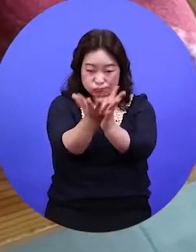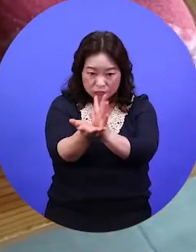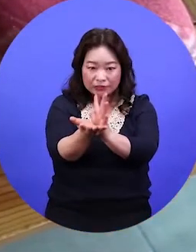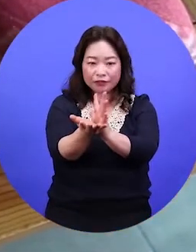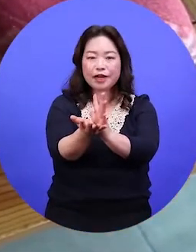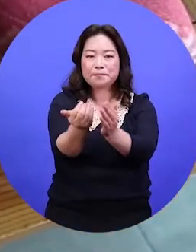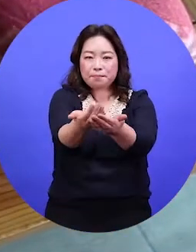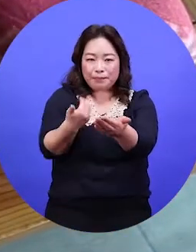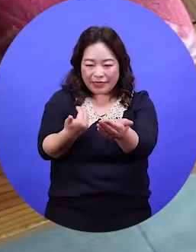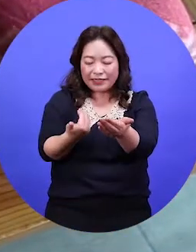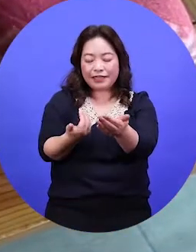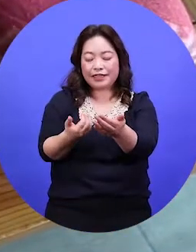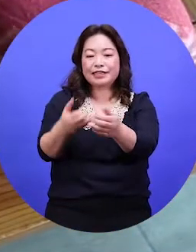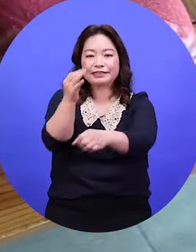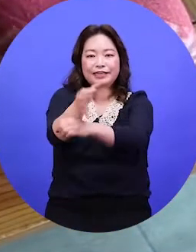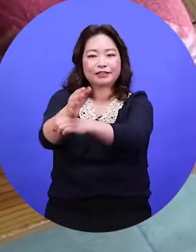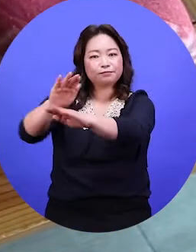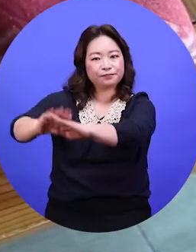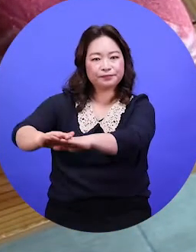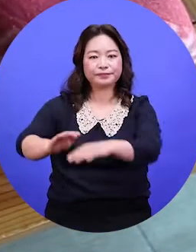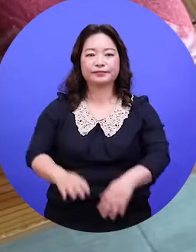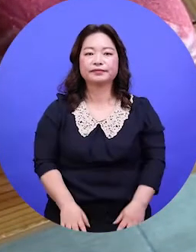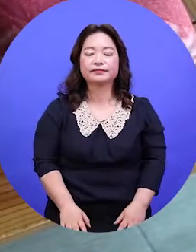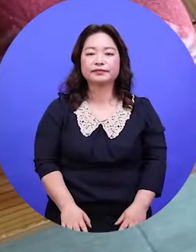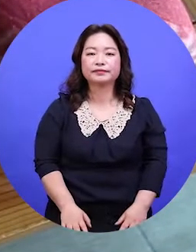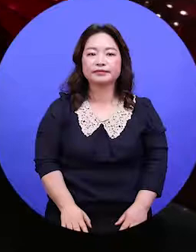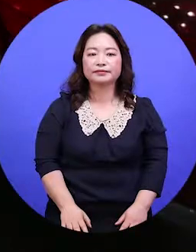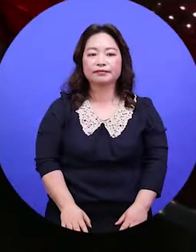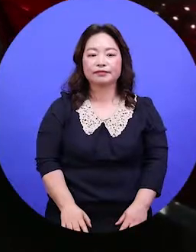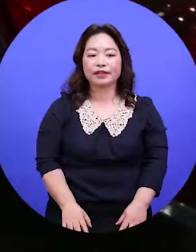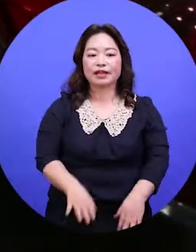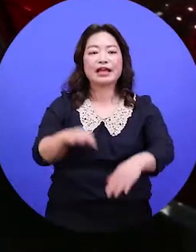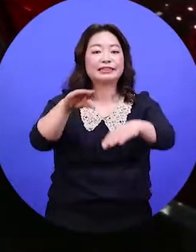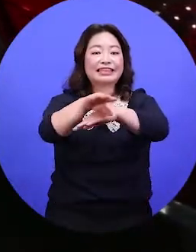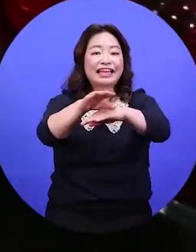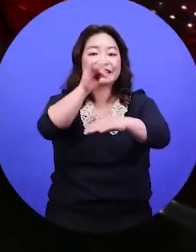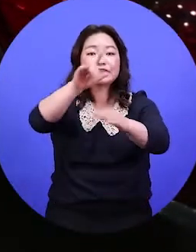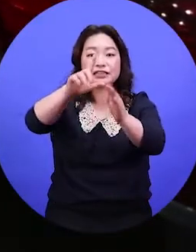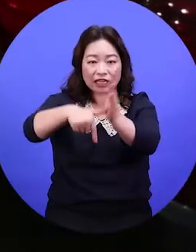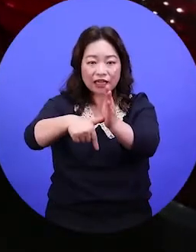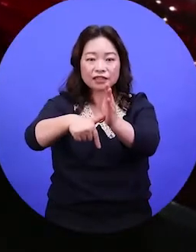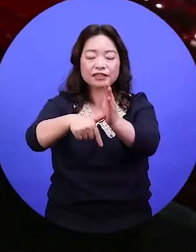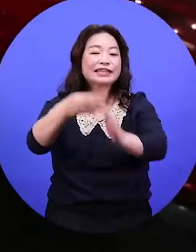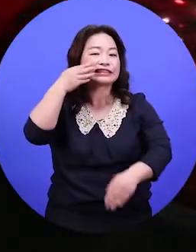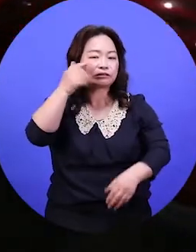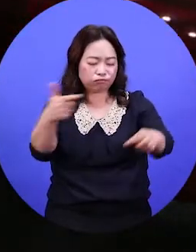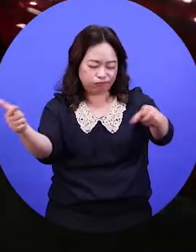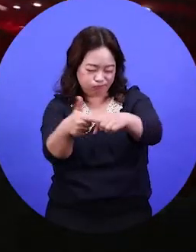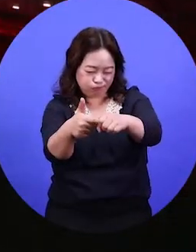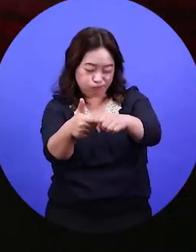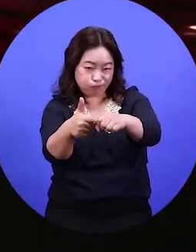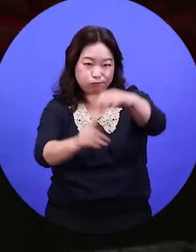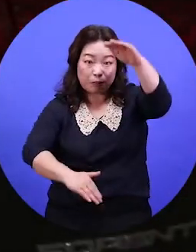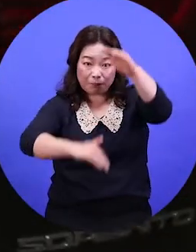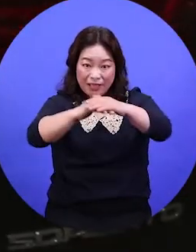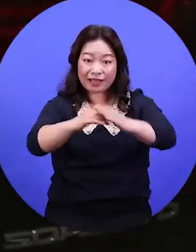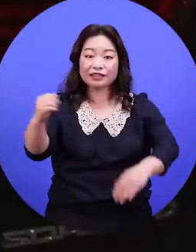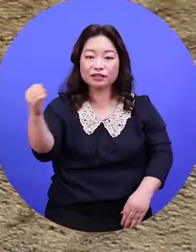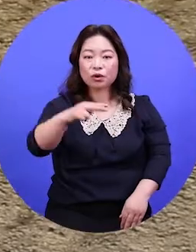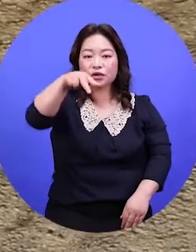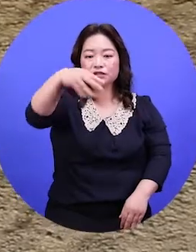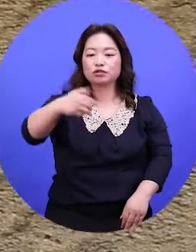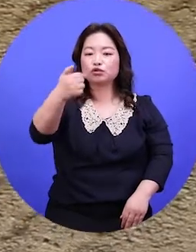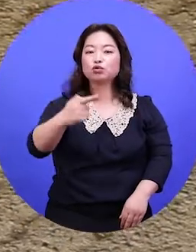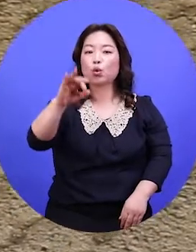비상용품을 사전에 한 곳에 구비해둡니다. 차량이 있는 경우에는 연료를 미리 채워두고 스노우